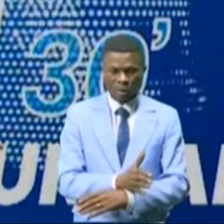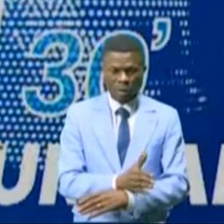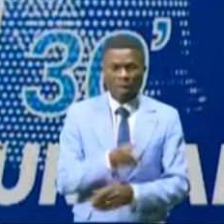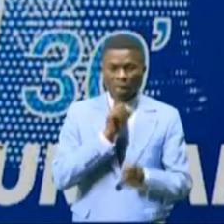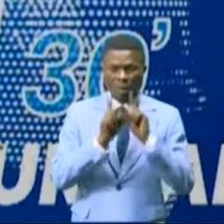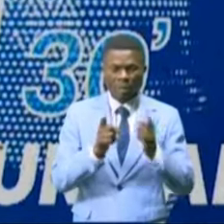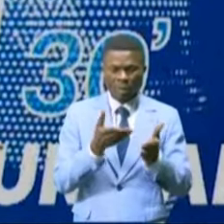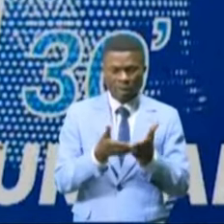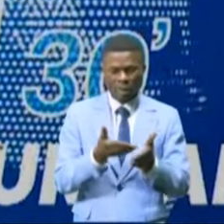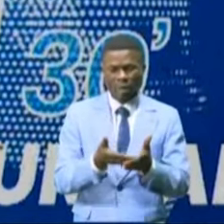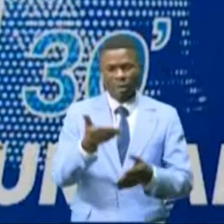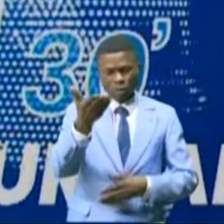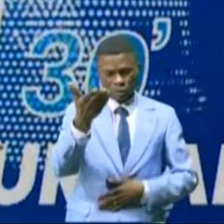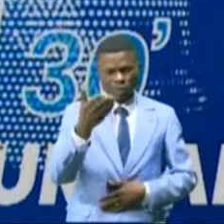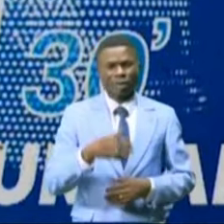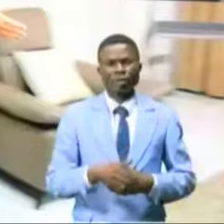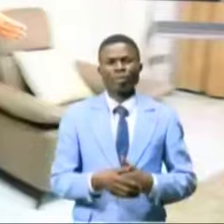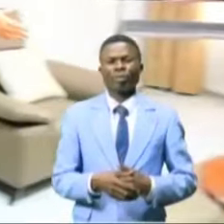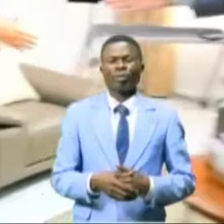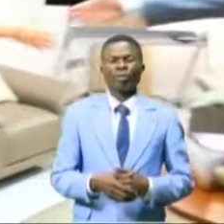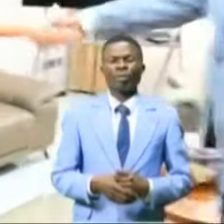point avec Nicole Cesseploca.